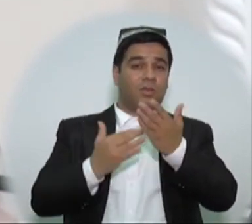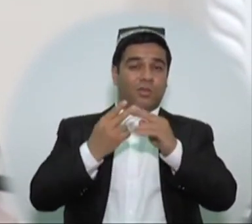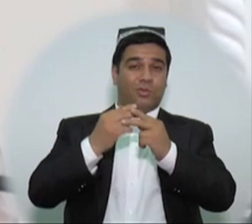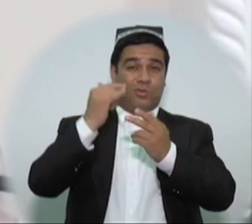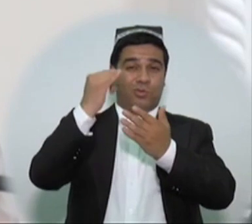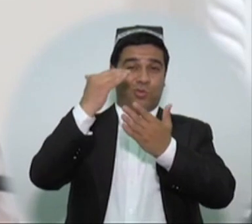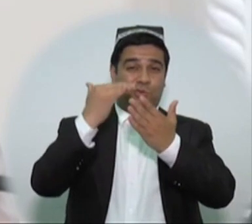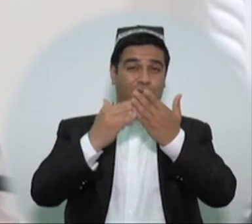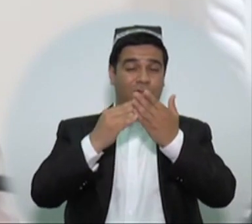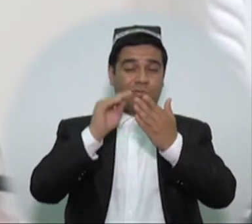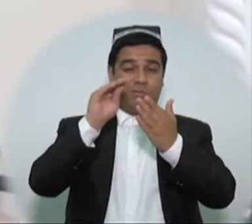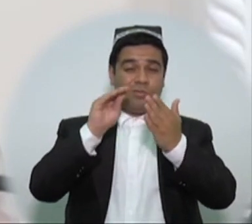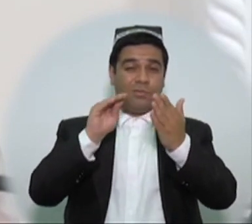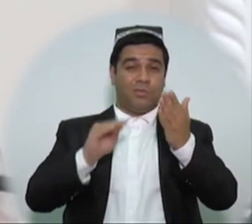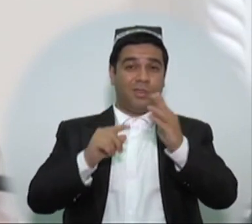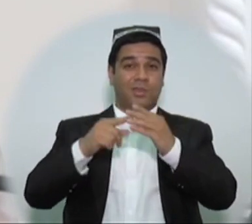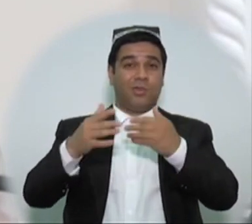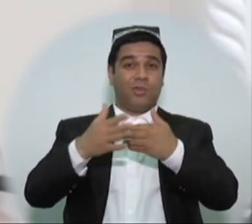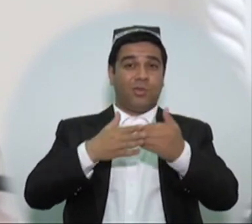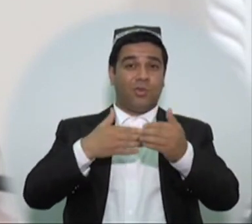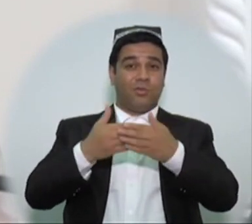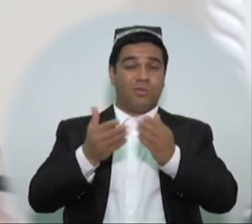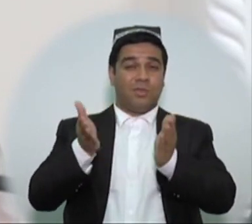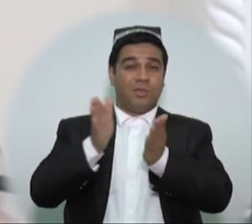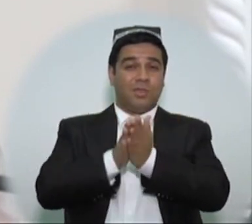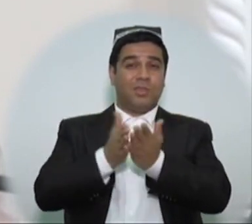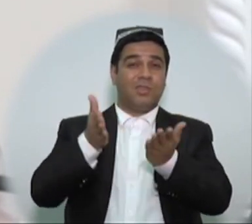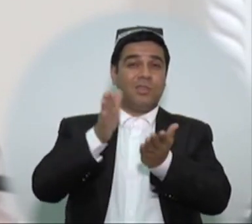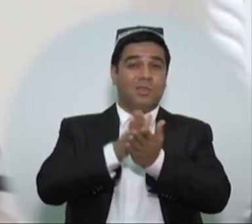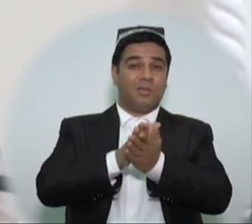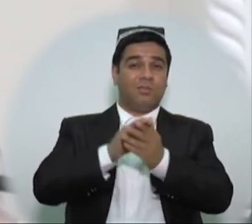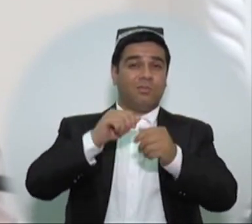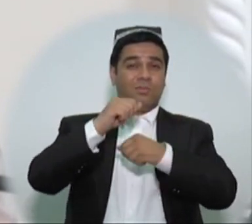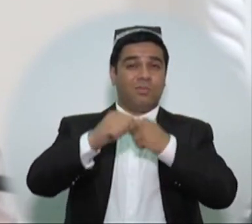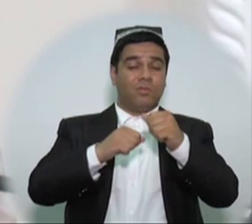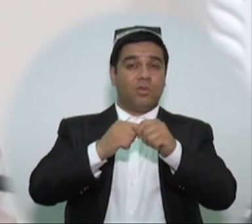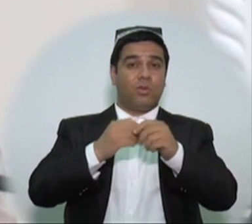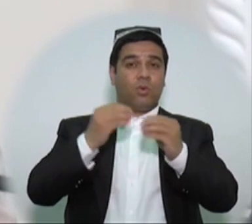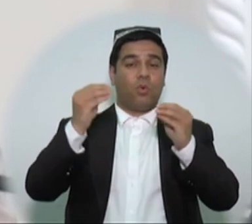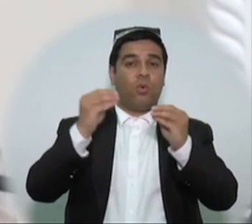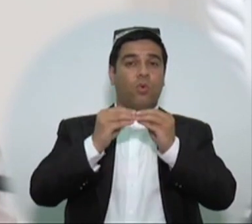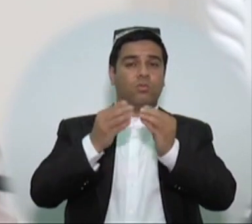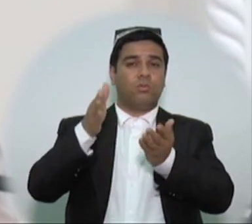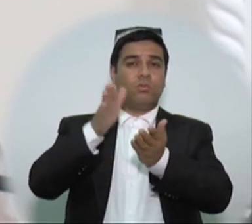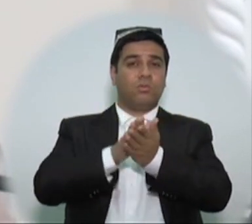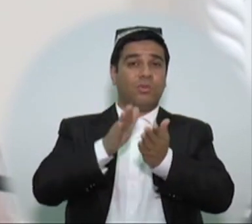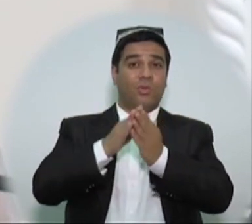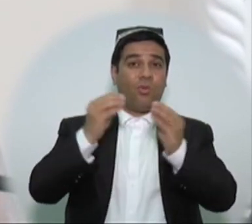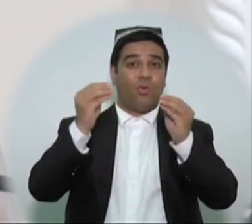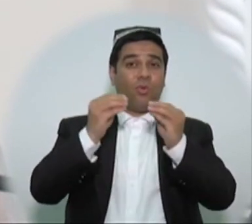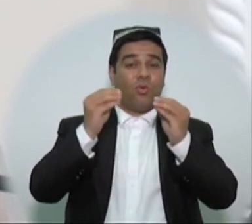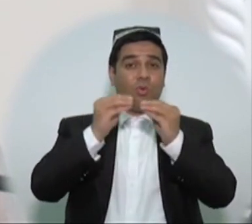Kitoblarni ro'yxati tuzilgan qog'ozlarni jildlab, bolishtak 10 jild bo'lgan ekan ro'yxatni o'zi.